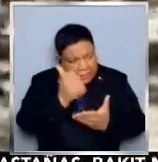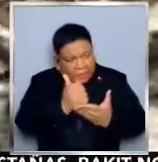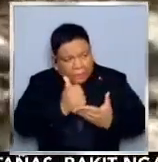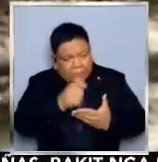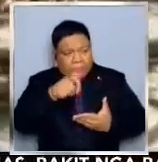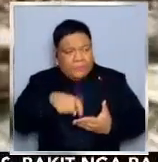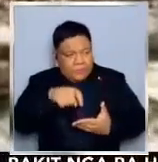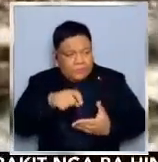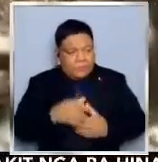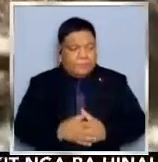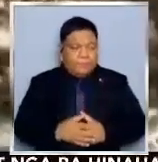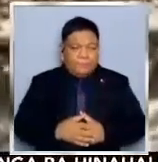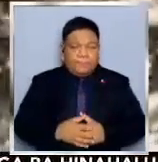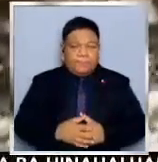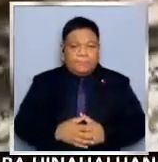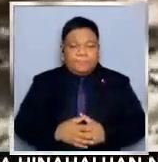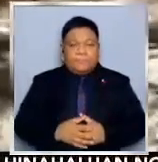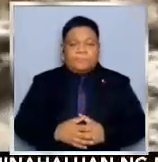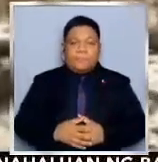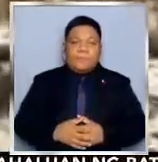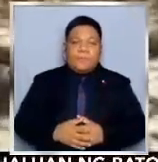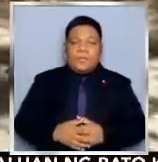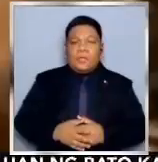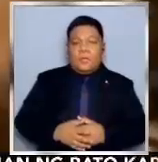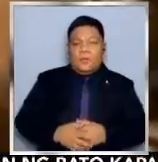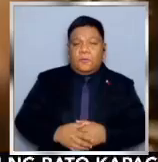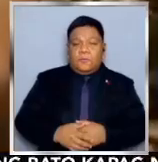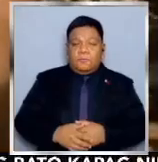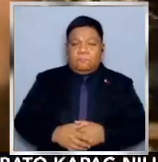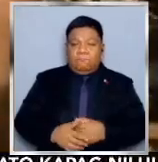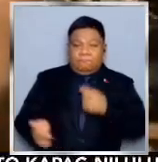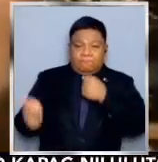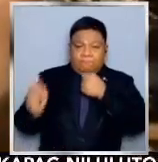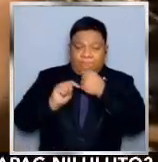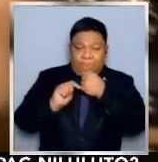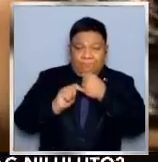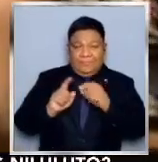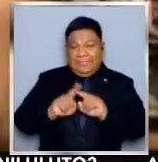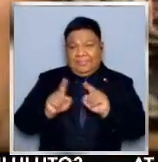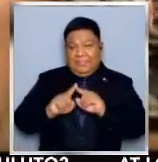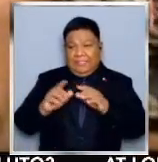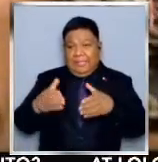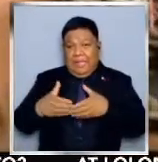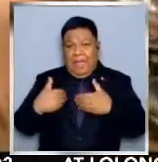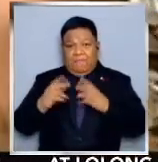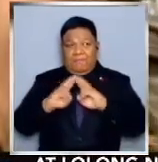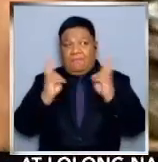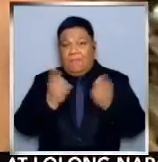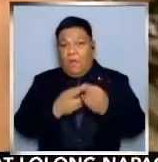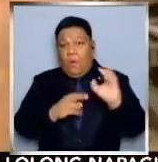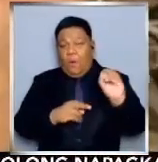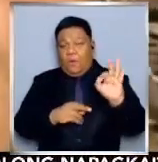Nakiusap ring manawagan ang mga may kaanak sa abroad na OFW. Dal, kaming tabag dahil.